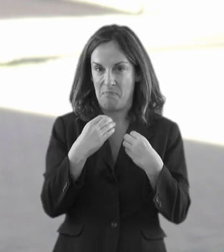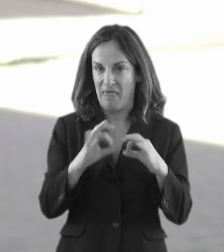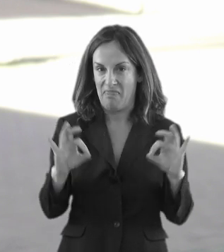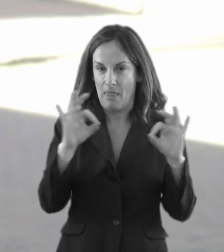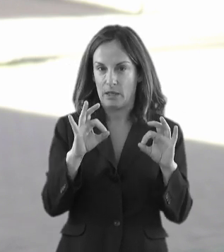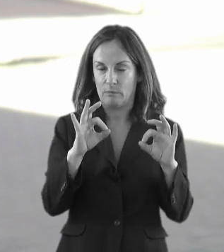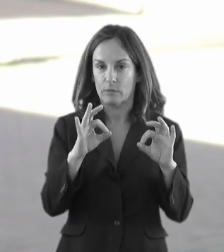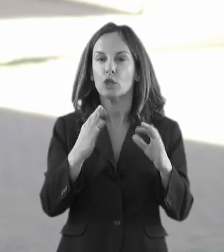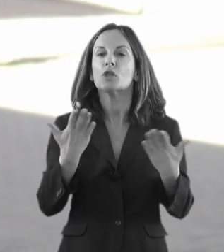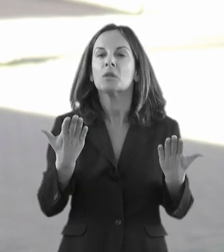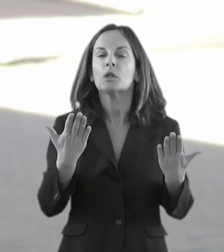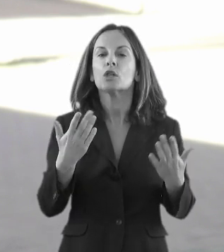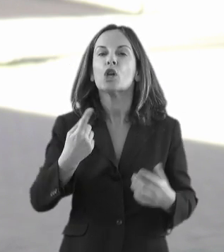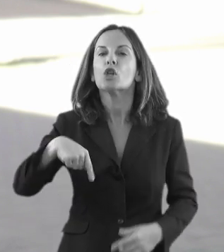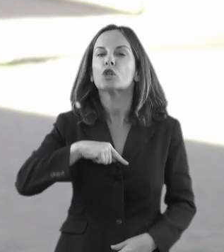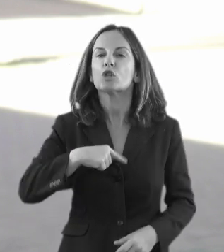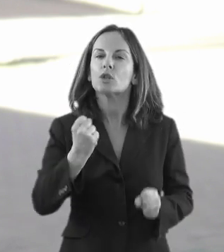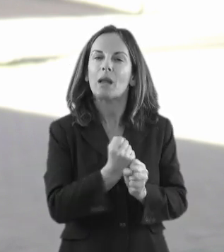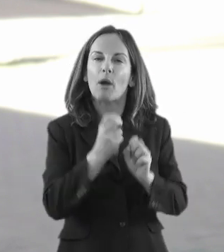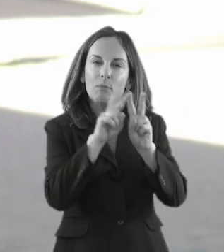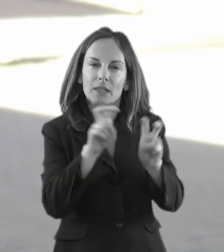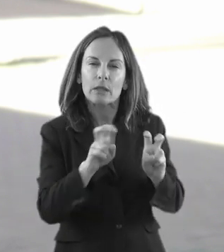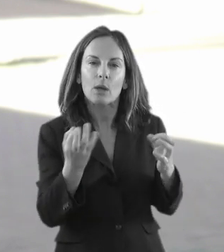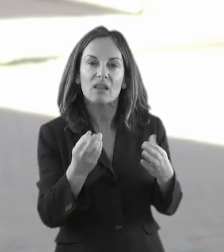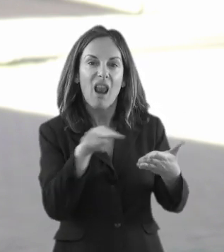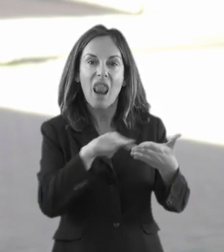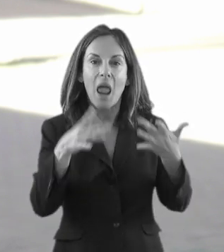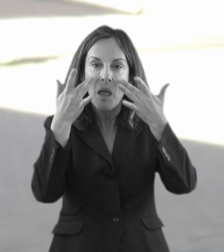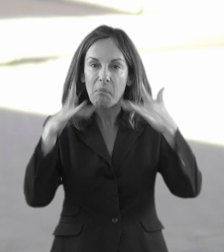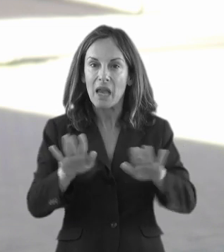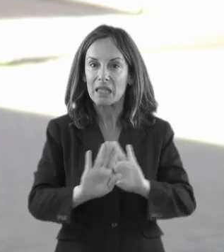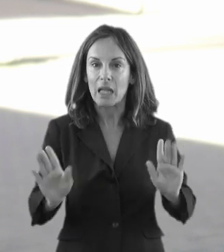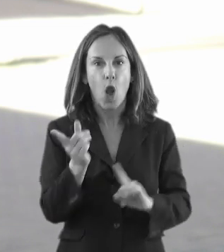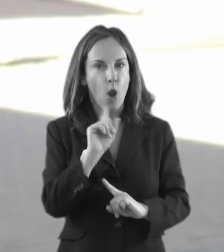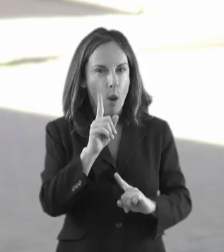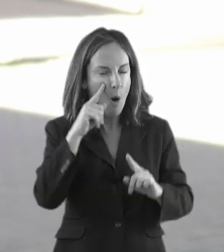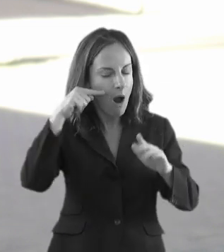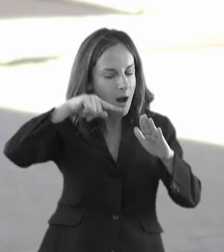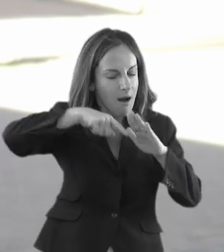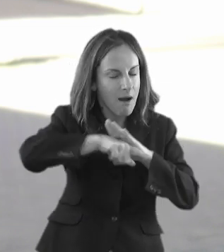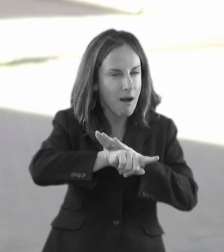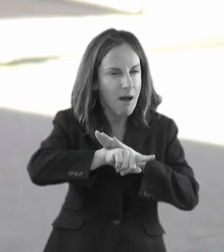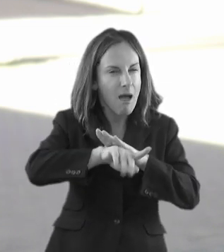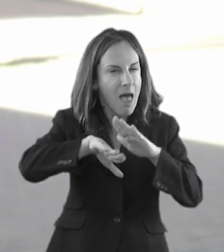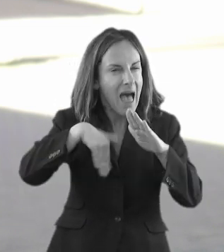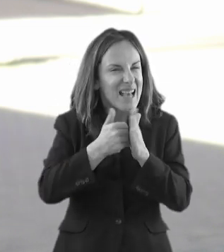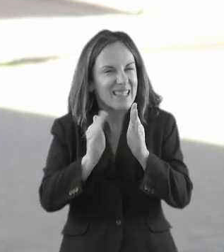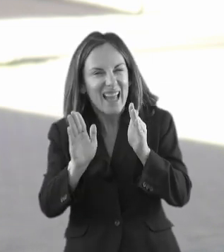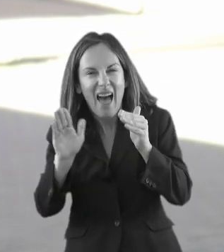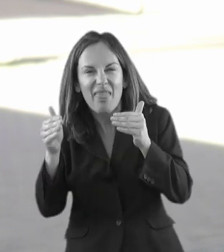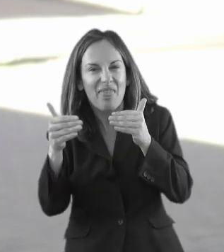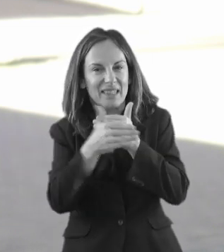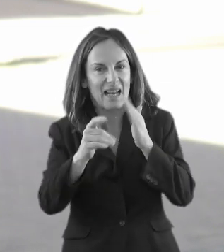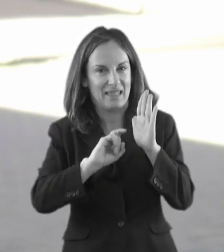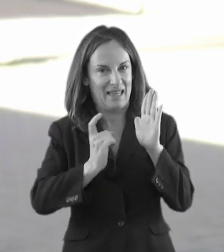La nostra feina no és llegir, sinó mirar entre línies i darrere del paper. O sigui, gires el paper i el que no hi ha darrere,